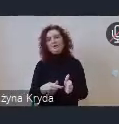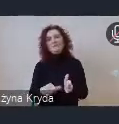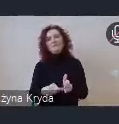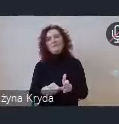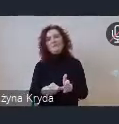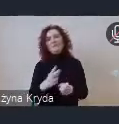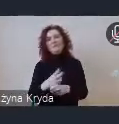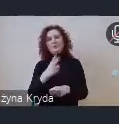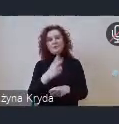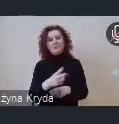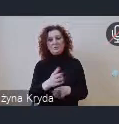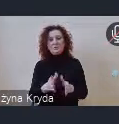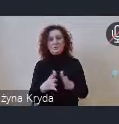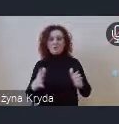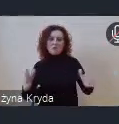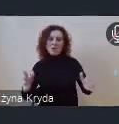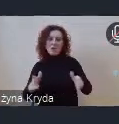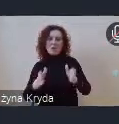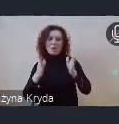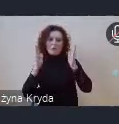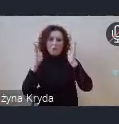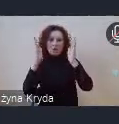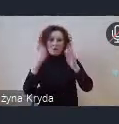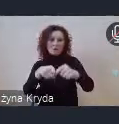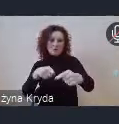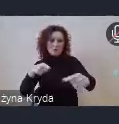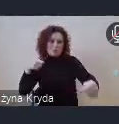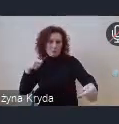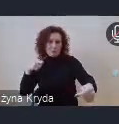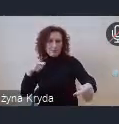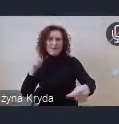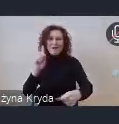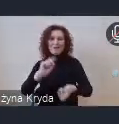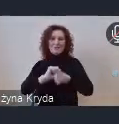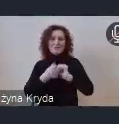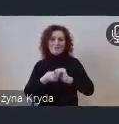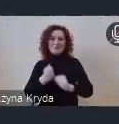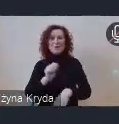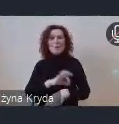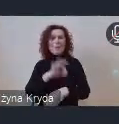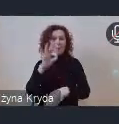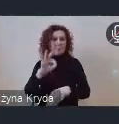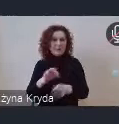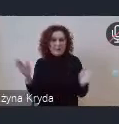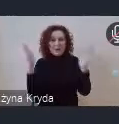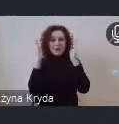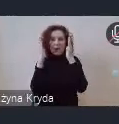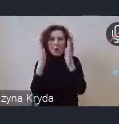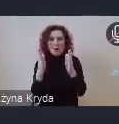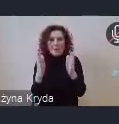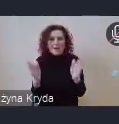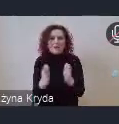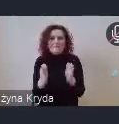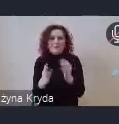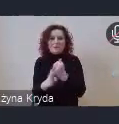ale byłem w budynkach których korytarzu ma 90 cm szerokości i wszędzie są drzwi i nie ma